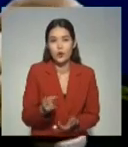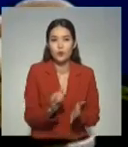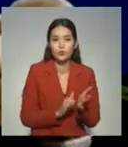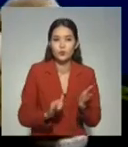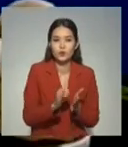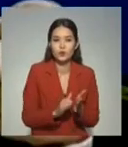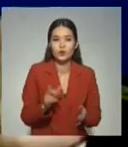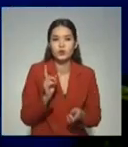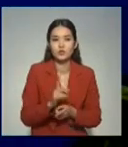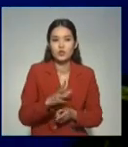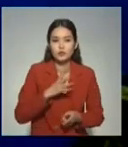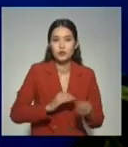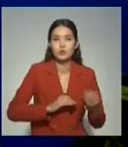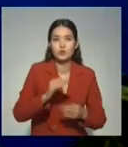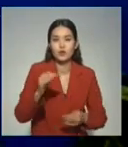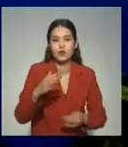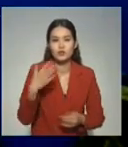а верхнюю планку